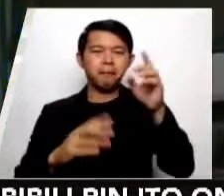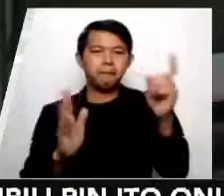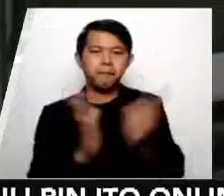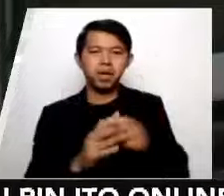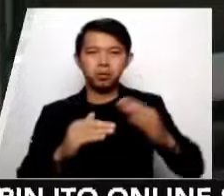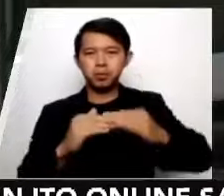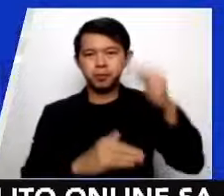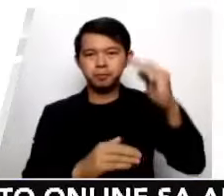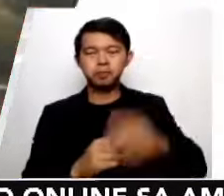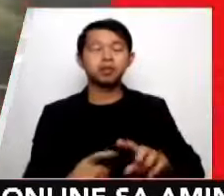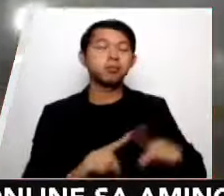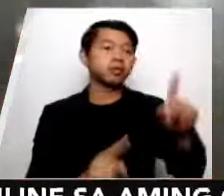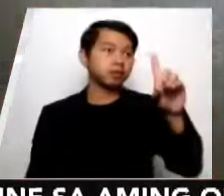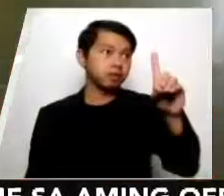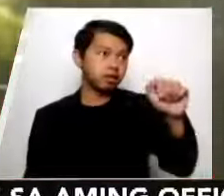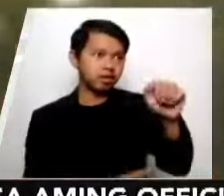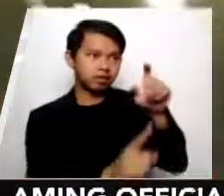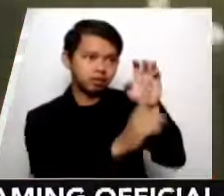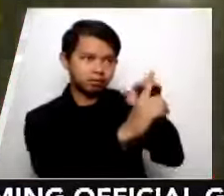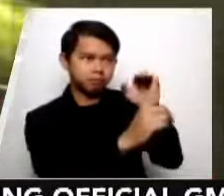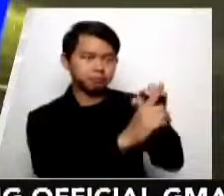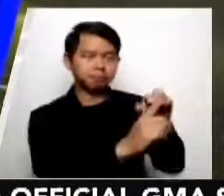DA ukol dito.